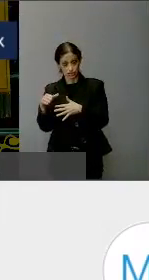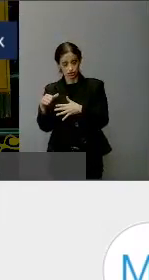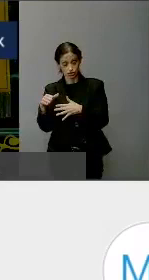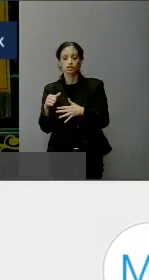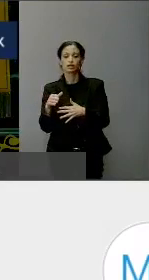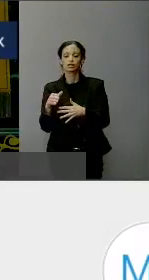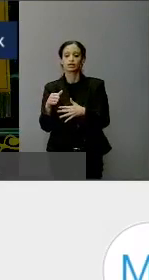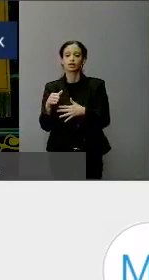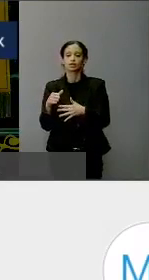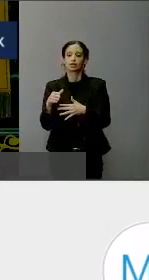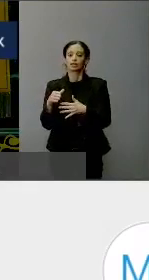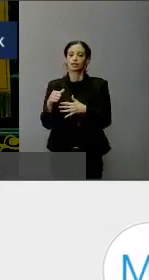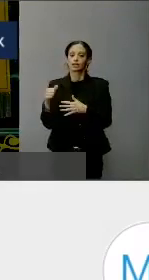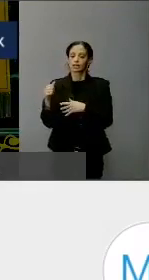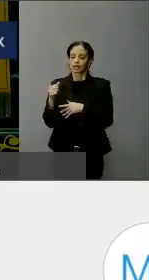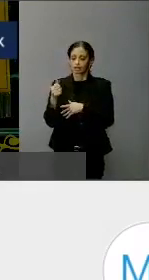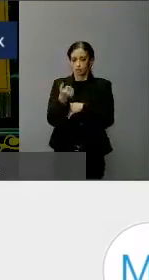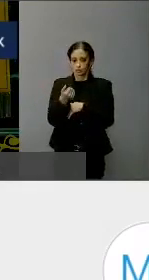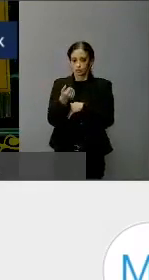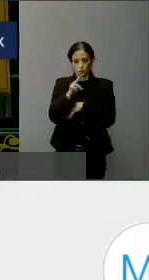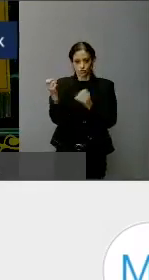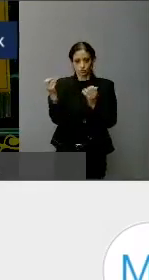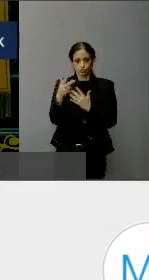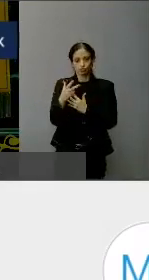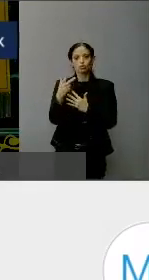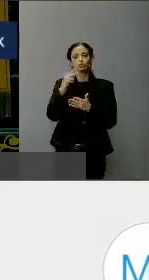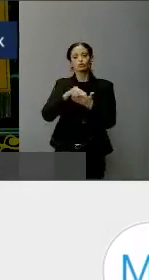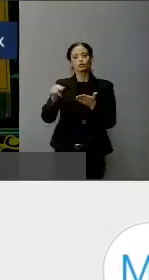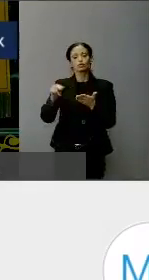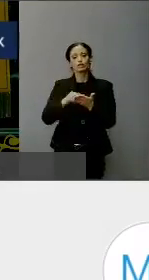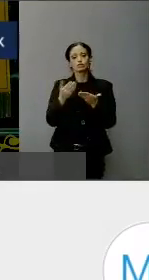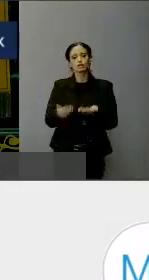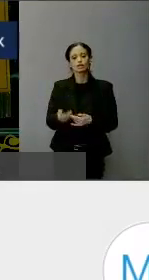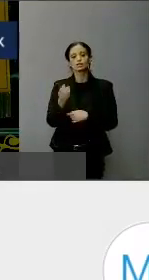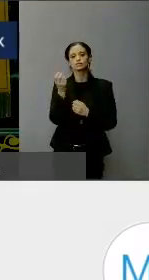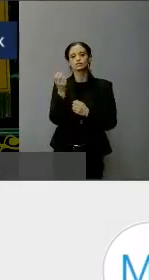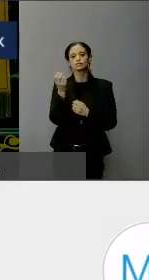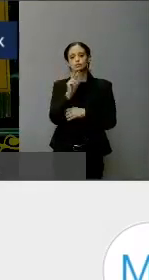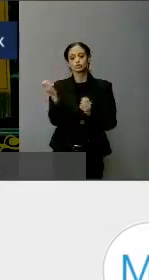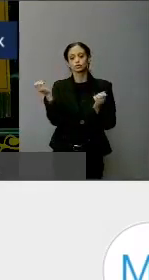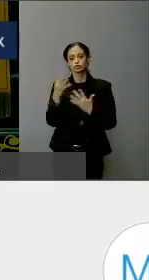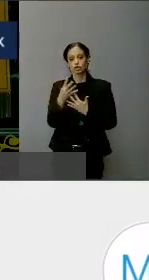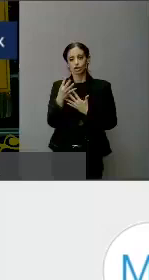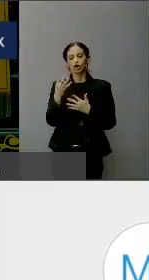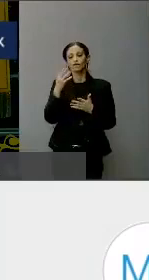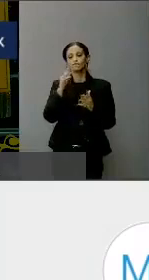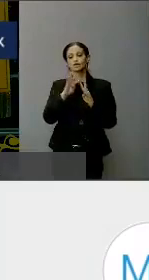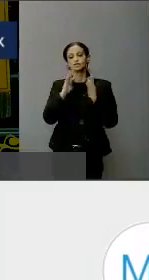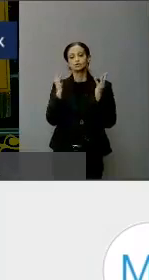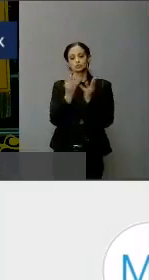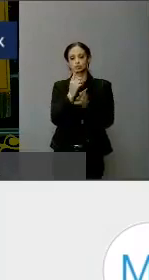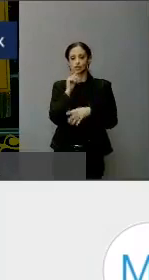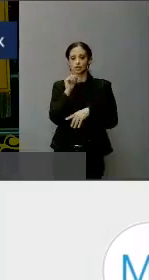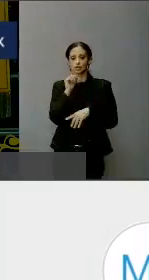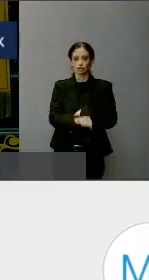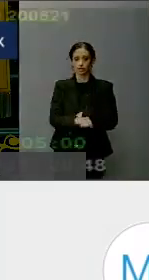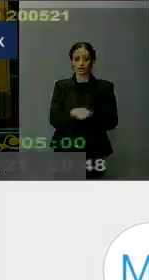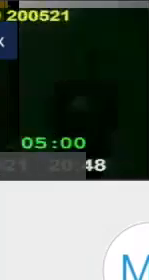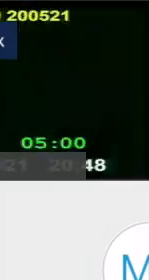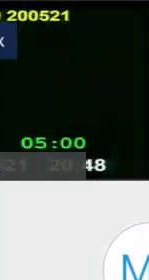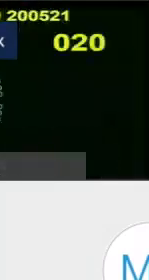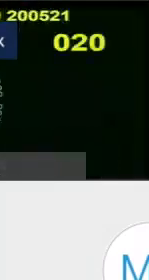su 218 in votazione 219 parere della giunta è contrario